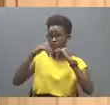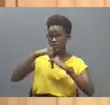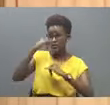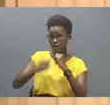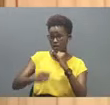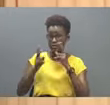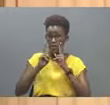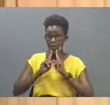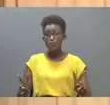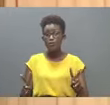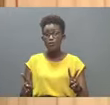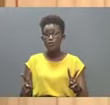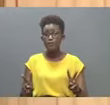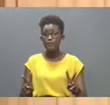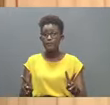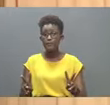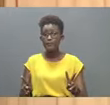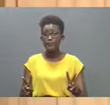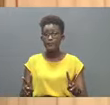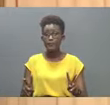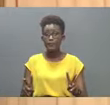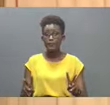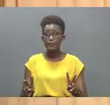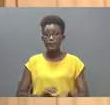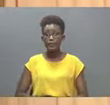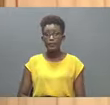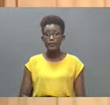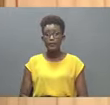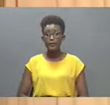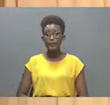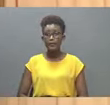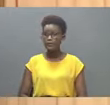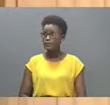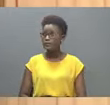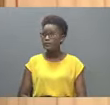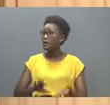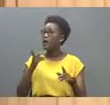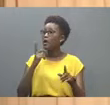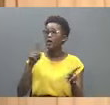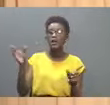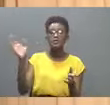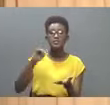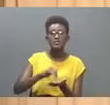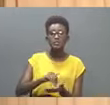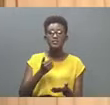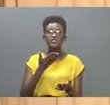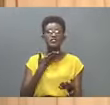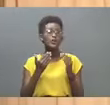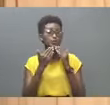J'aimerais vous encourager à continuer à prier pour la conférence afin qu'elle se termine bien.